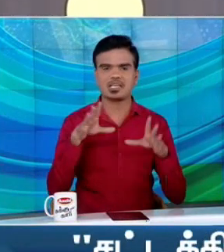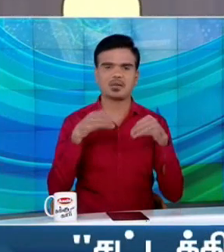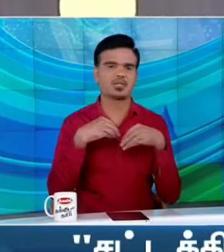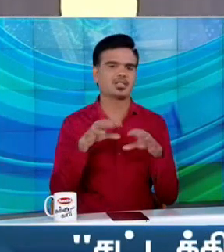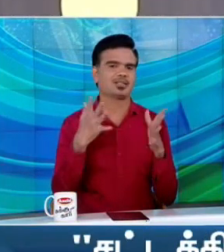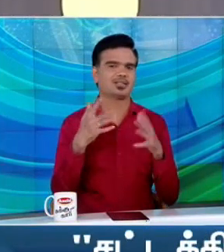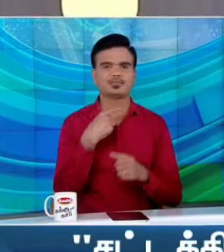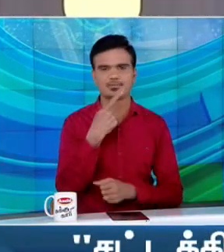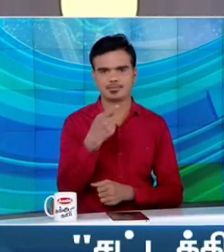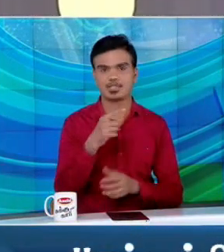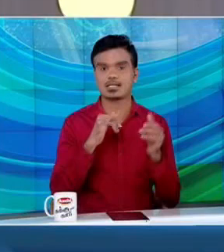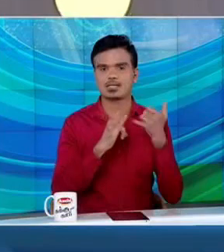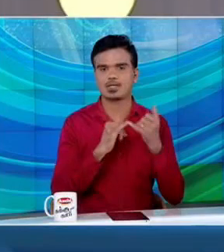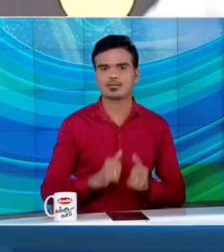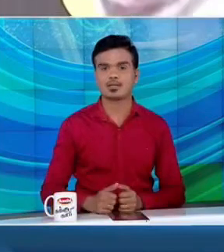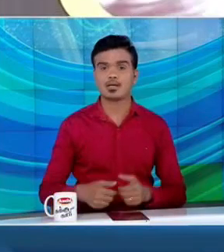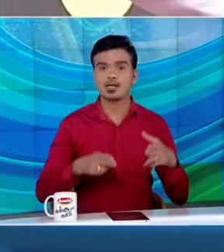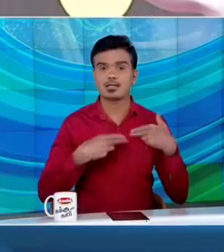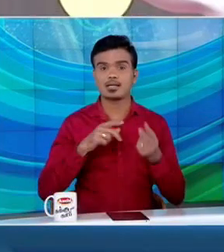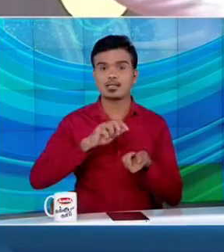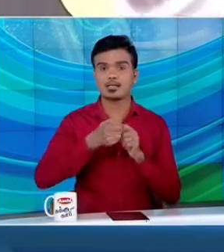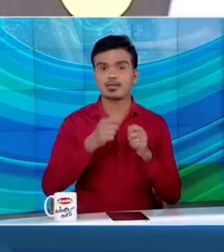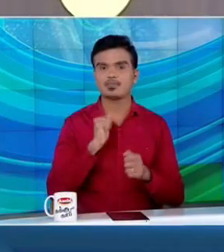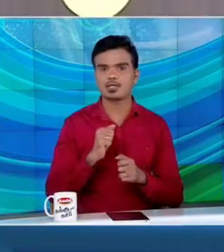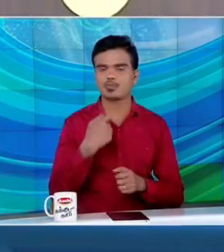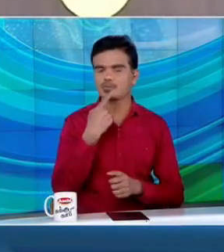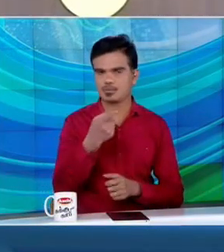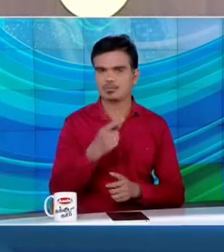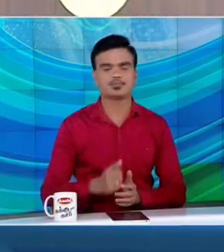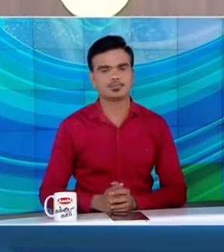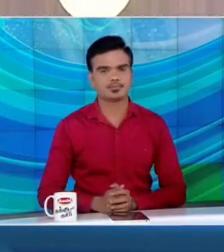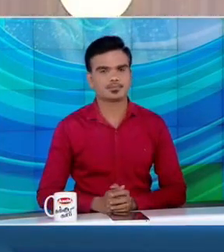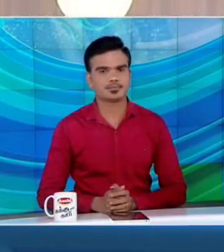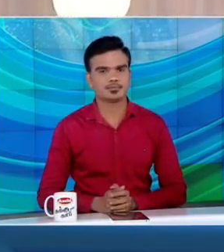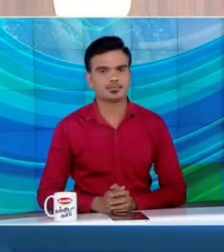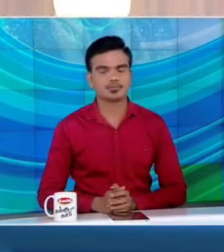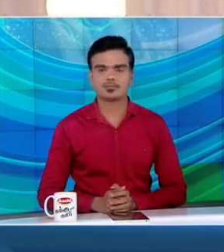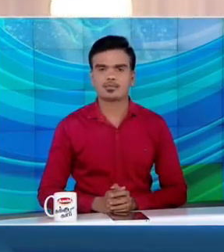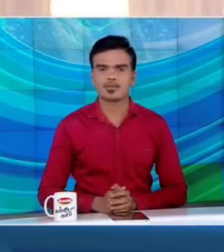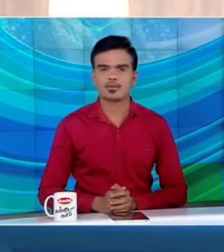கூறுவது ஏற்புடையது அல்ல என தெரிவித்த சீமான், சட்டத்தை திருத்த வேண்டும் எனவும் வலியுறுத்தினார்.